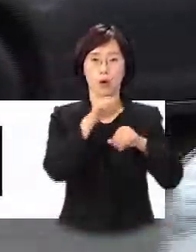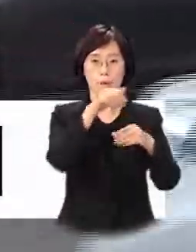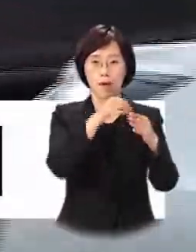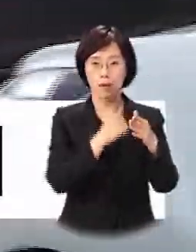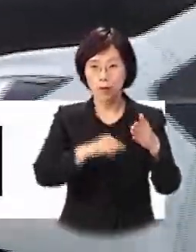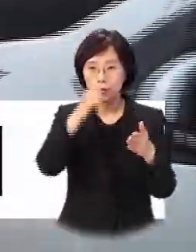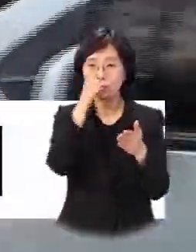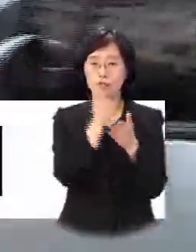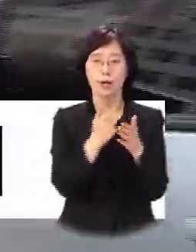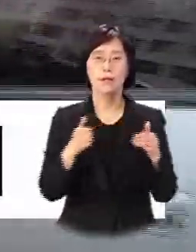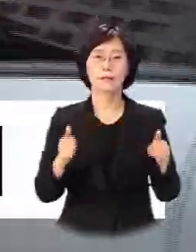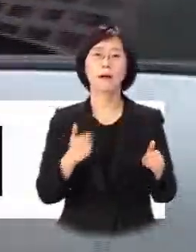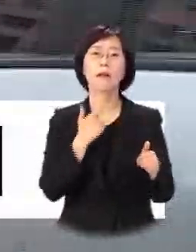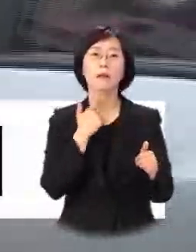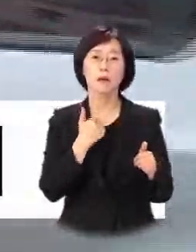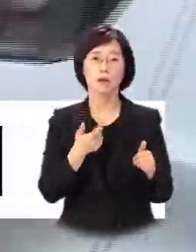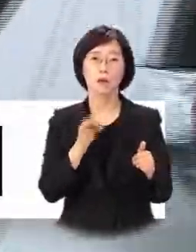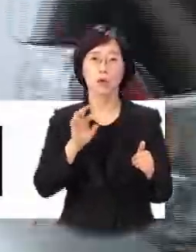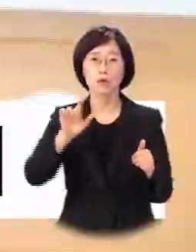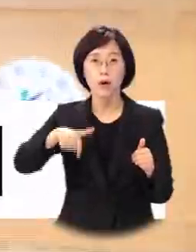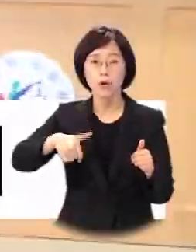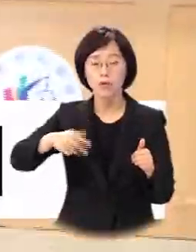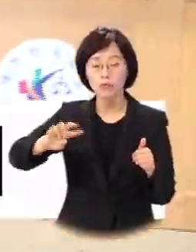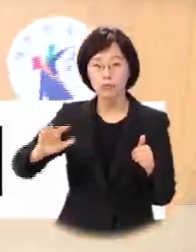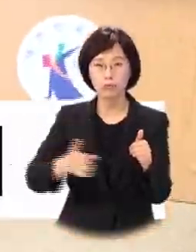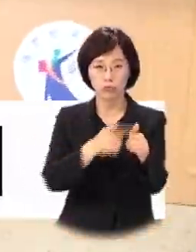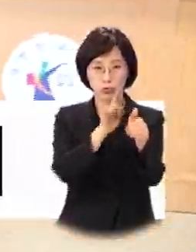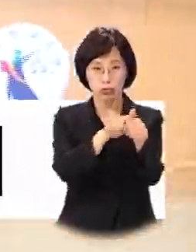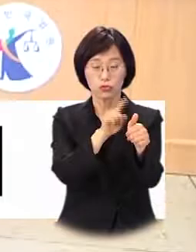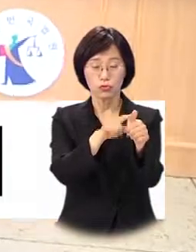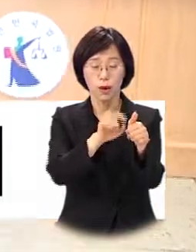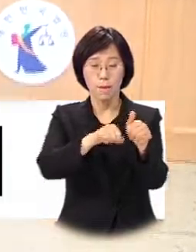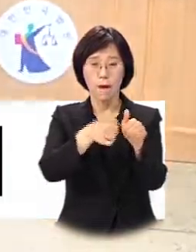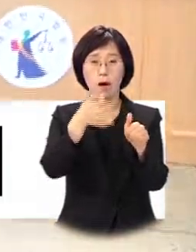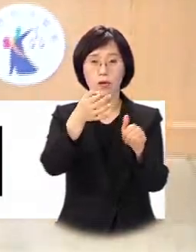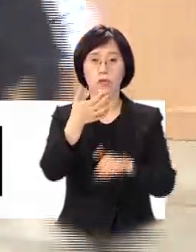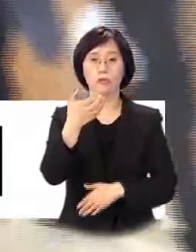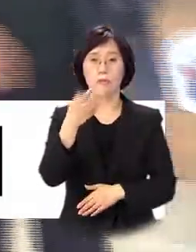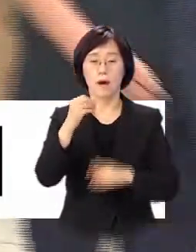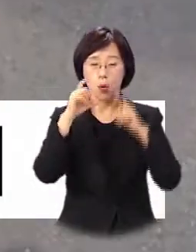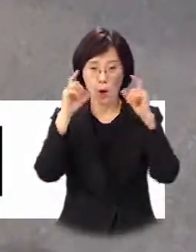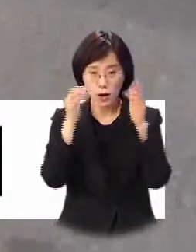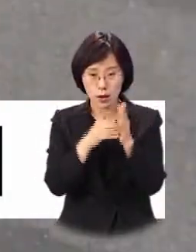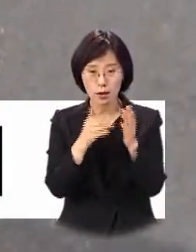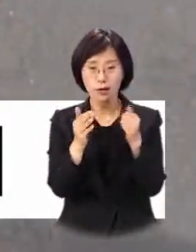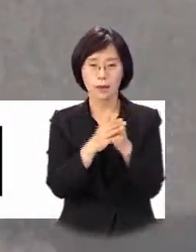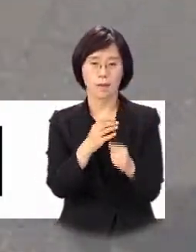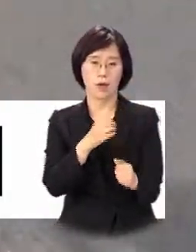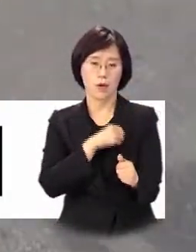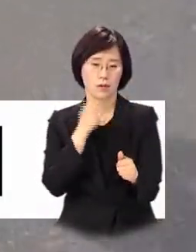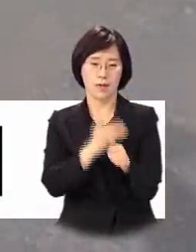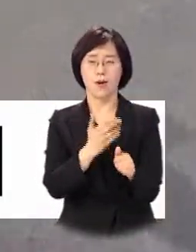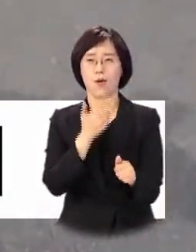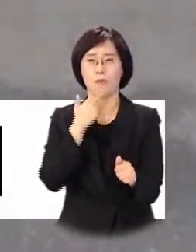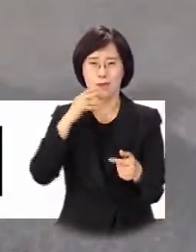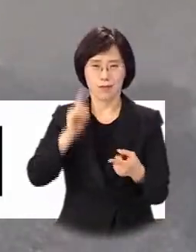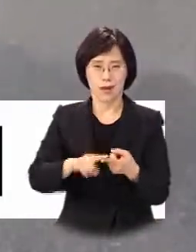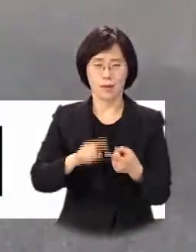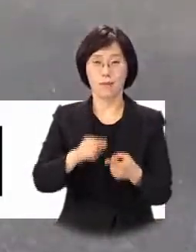공직선거법 위반 혐의로 재판에 넘겨진 홍석준 국민의힘 의원이 벌금 90만 원이 확정돼 의원직을 유지하게